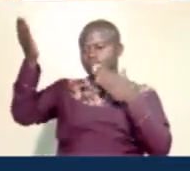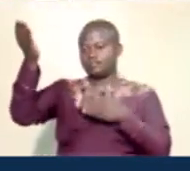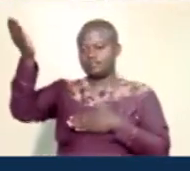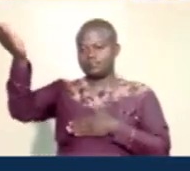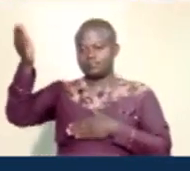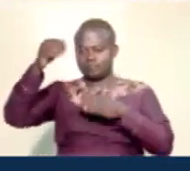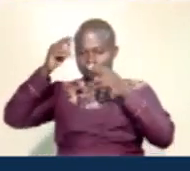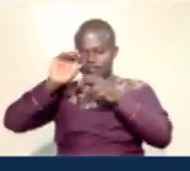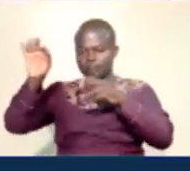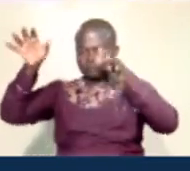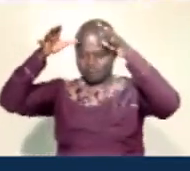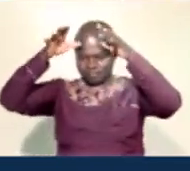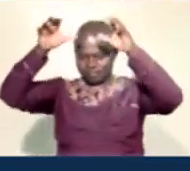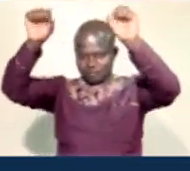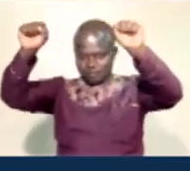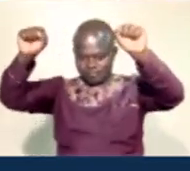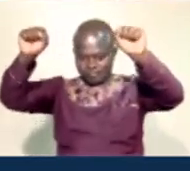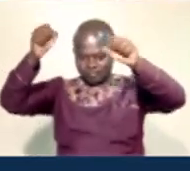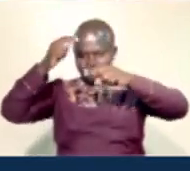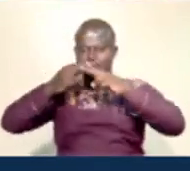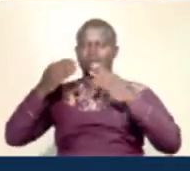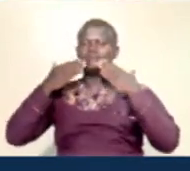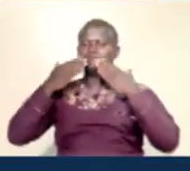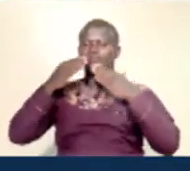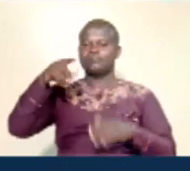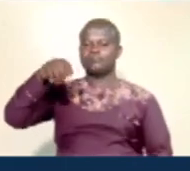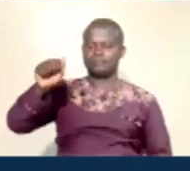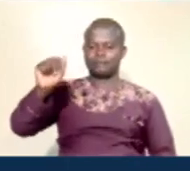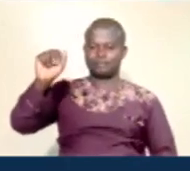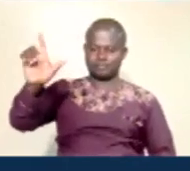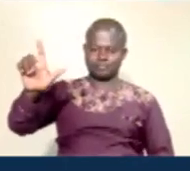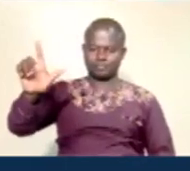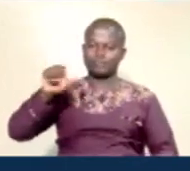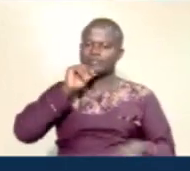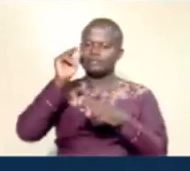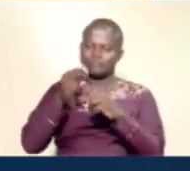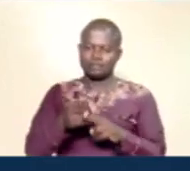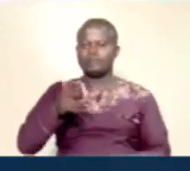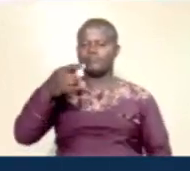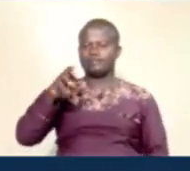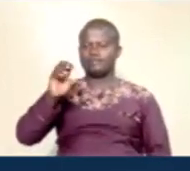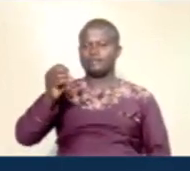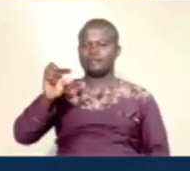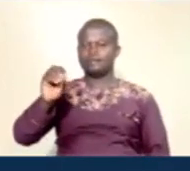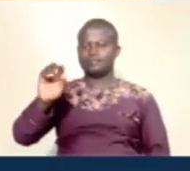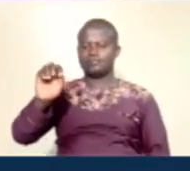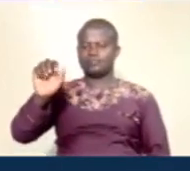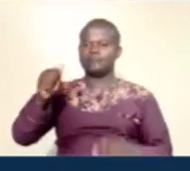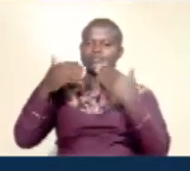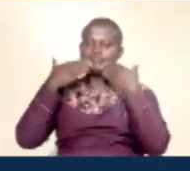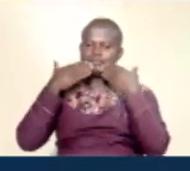bayandikaho perezida yitwa Shimwa Paul nitwe Gorogota yitwa Shimwa Paul